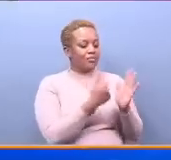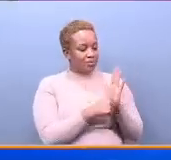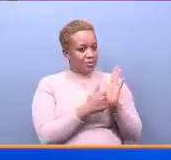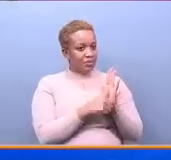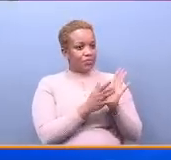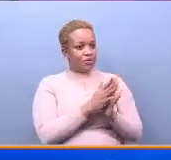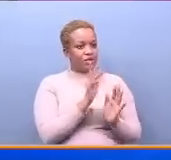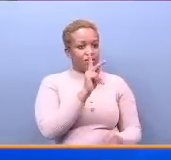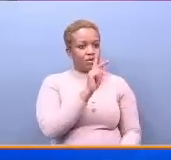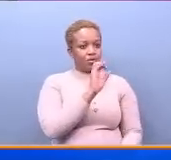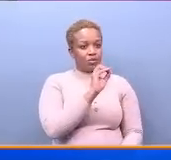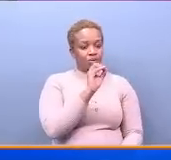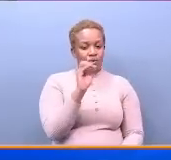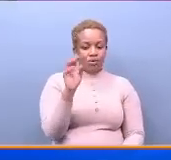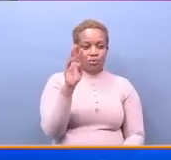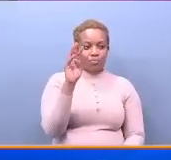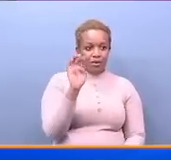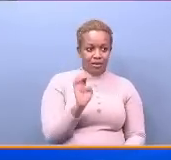Koome.